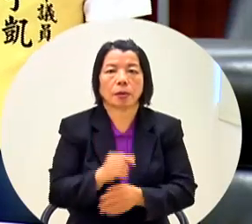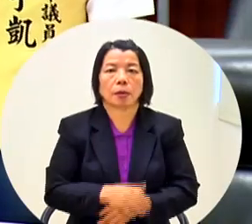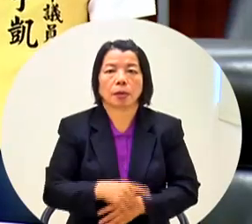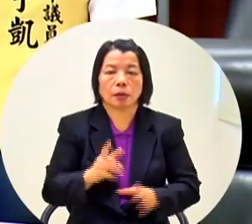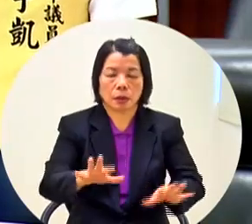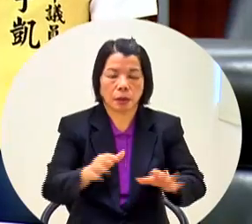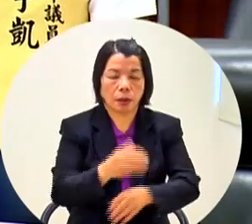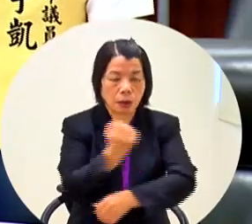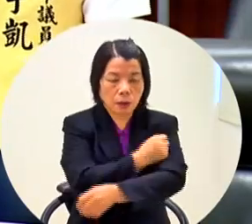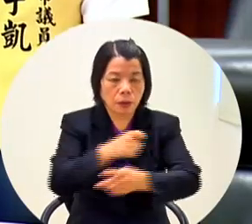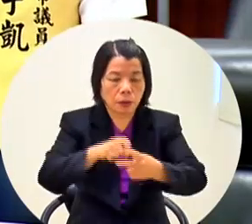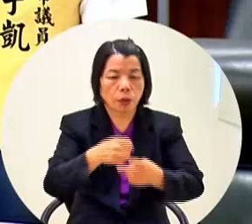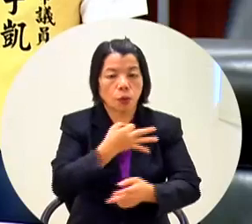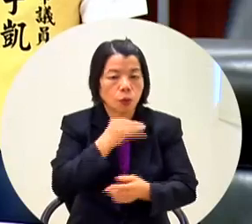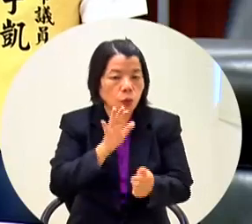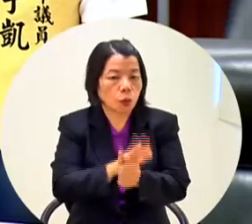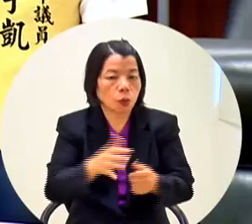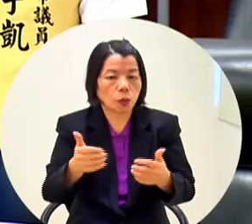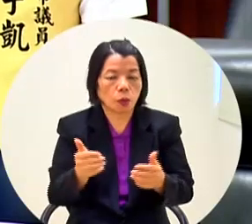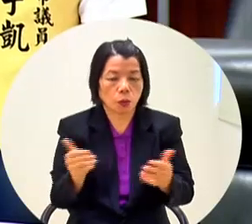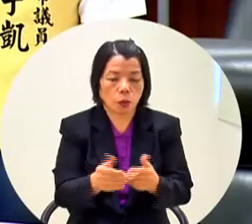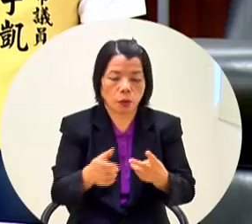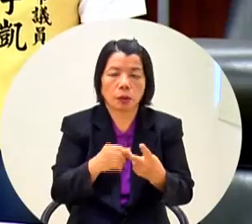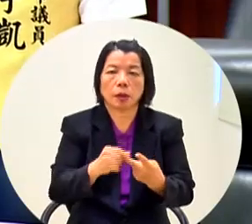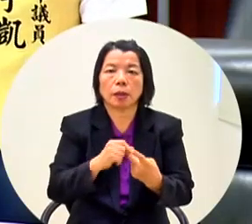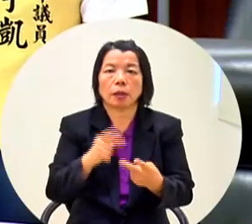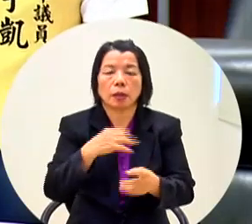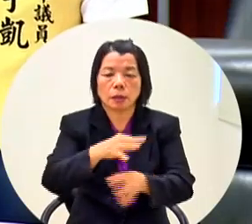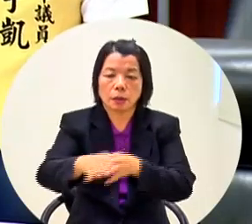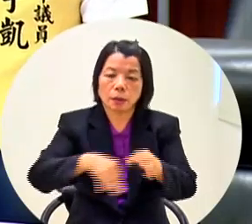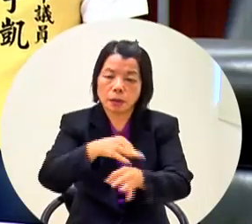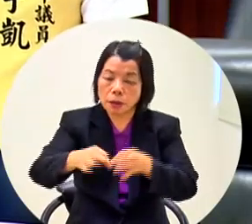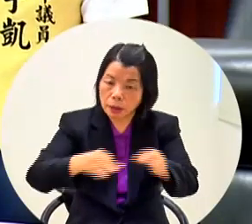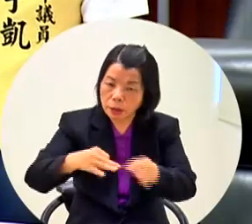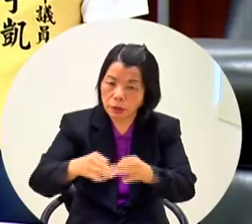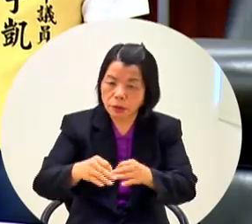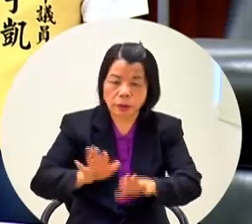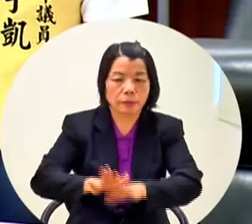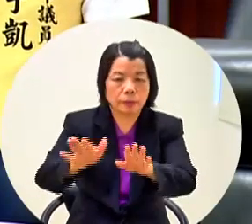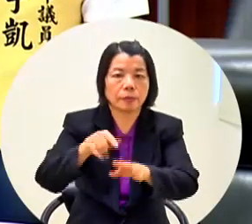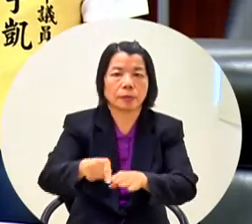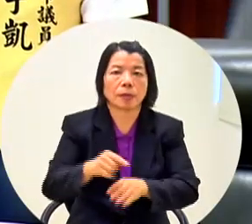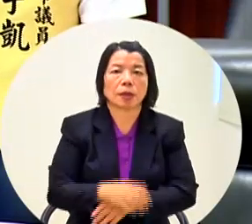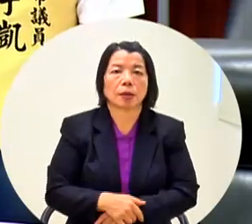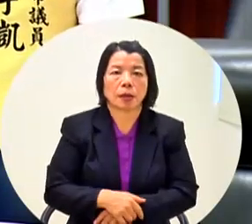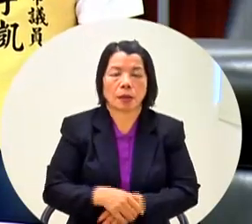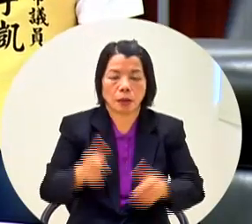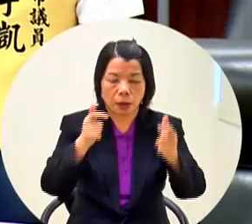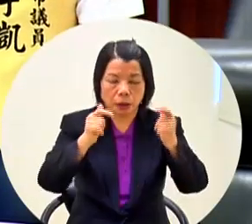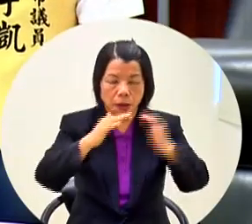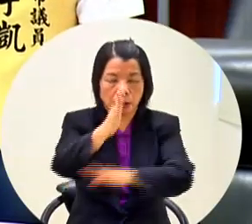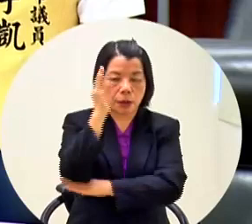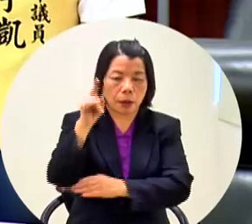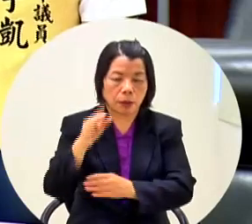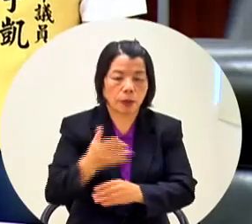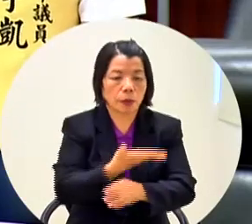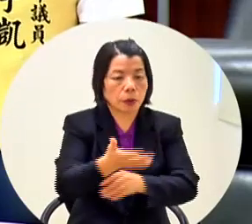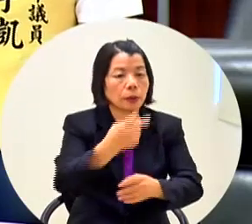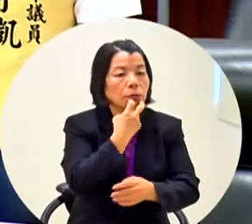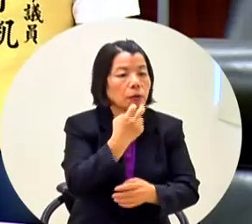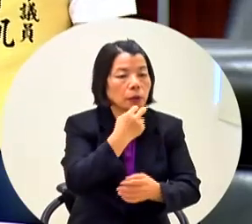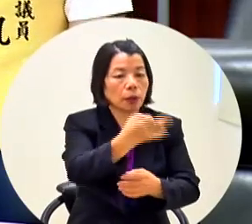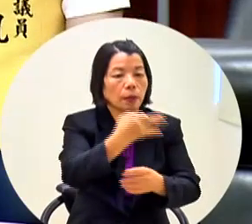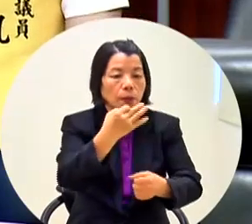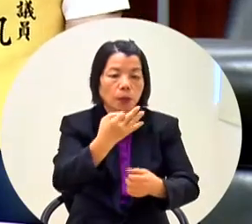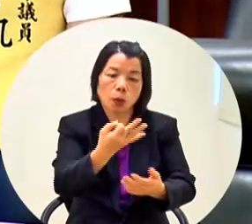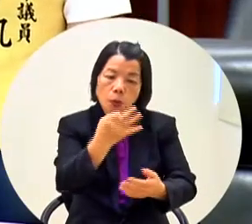纾困的部分，第二个是我们商圈振兴的，我们现在知道市府的方案就是补中央不足的方案，所以提